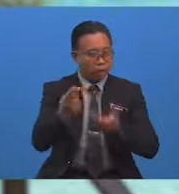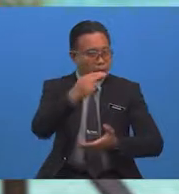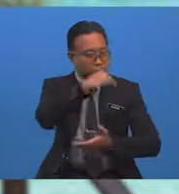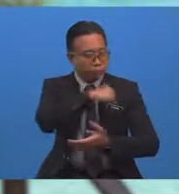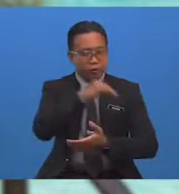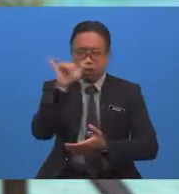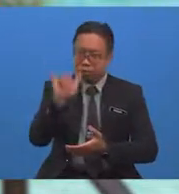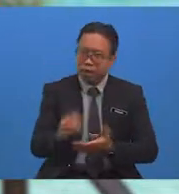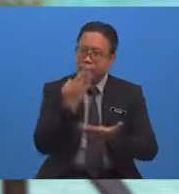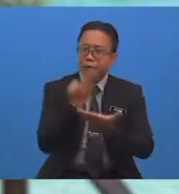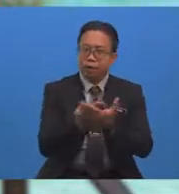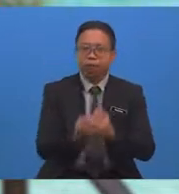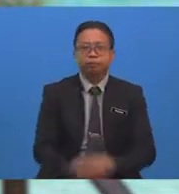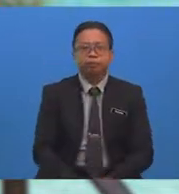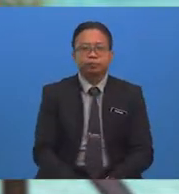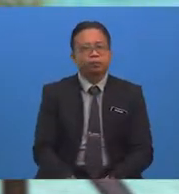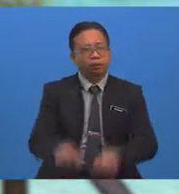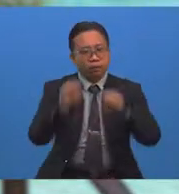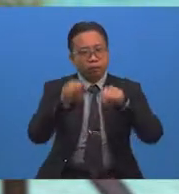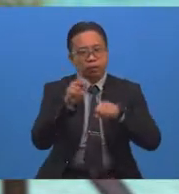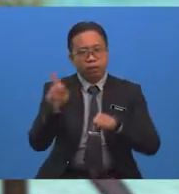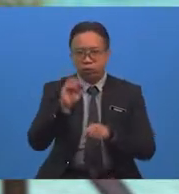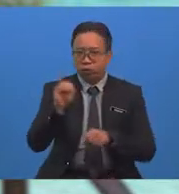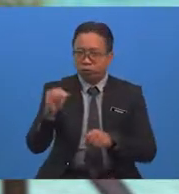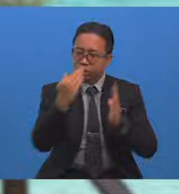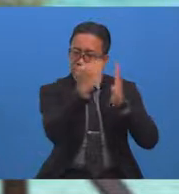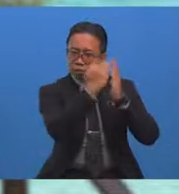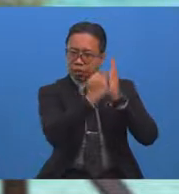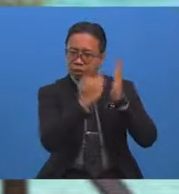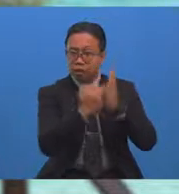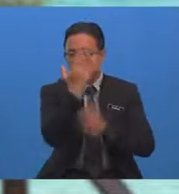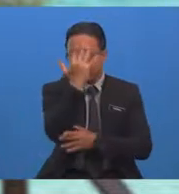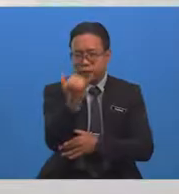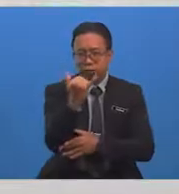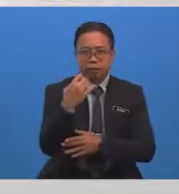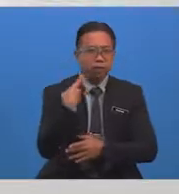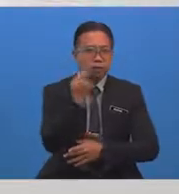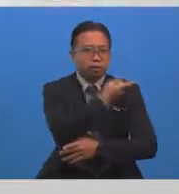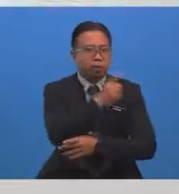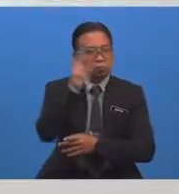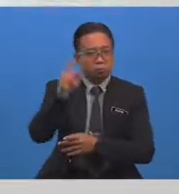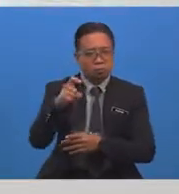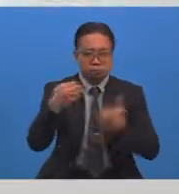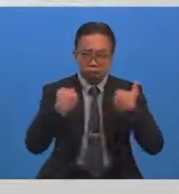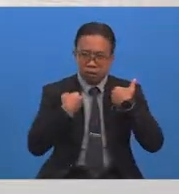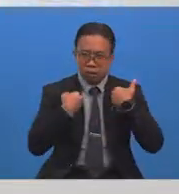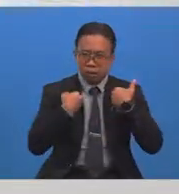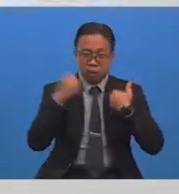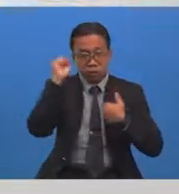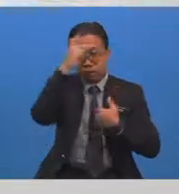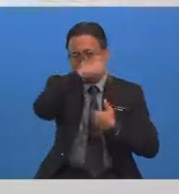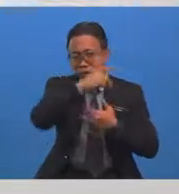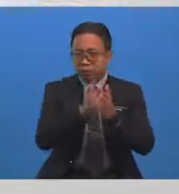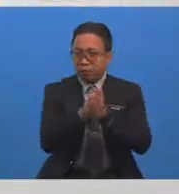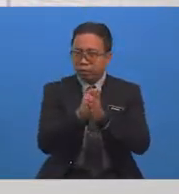murid sekalian Bolehkah murid-murid menyelesaikan Mengapa kita perlu memiliki sikap kerajinan